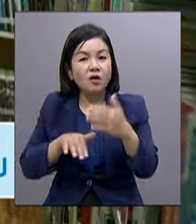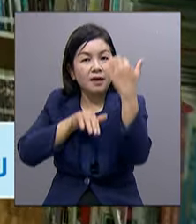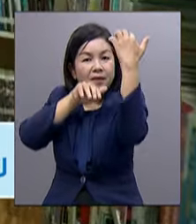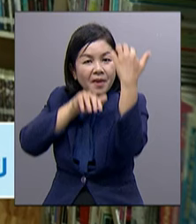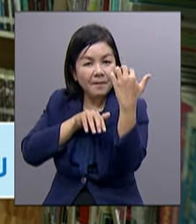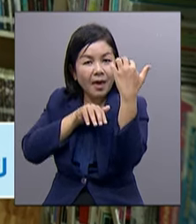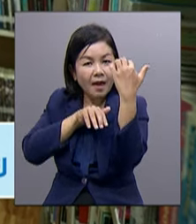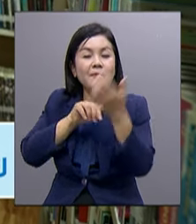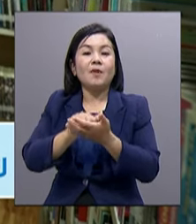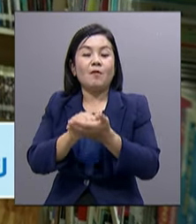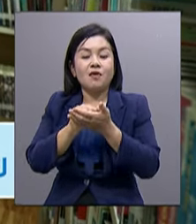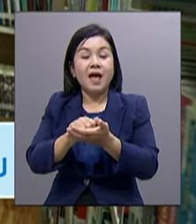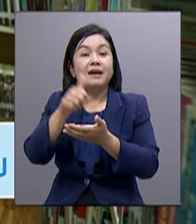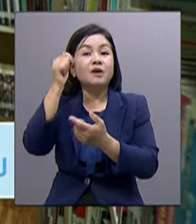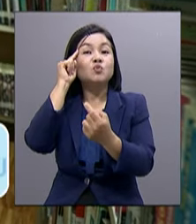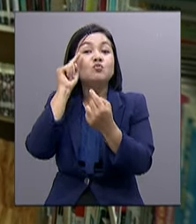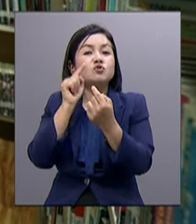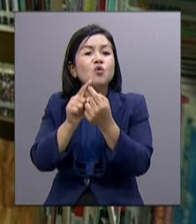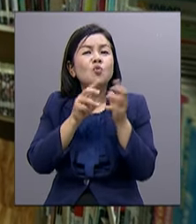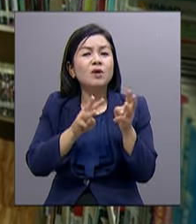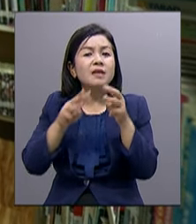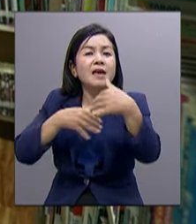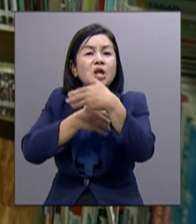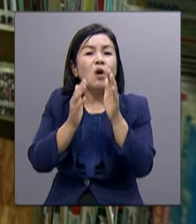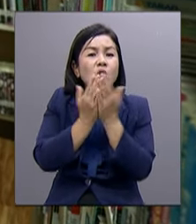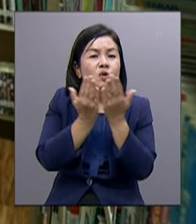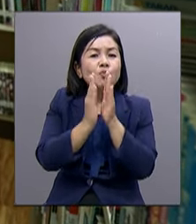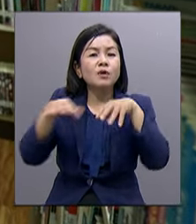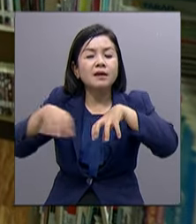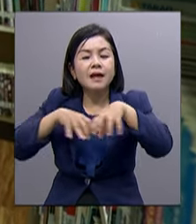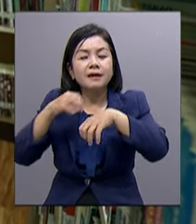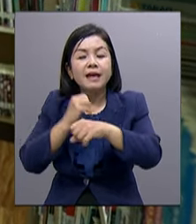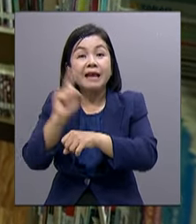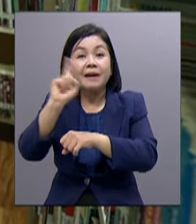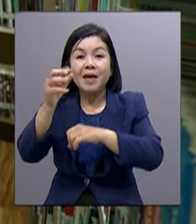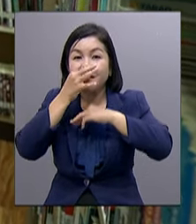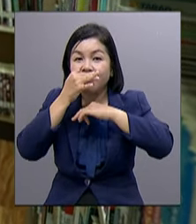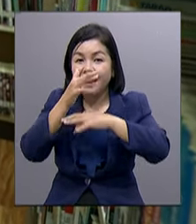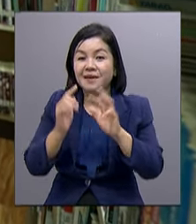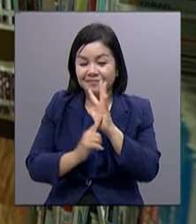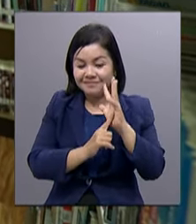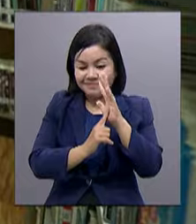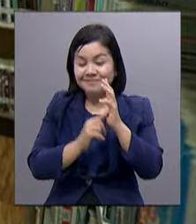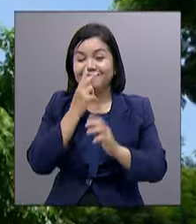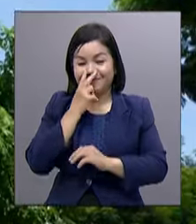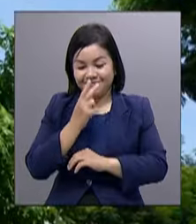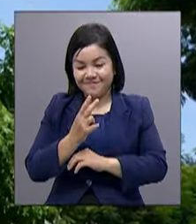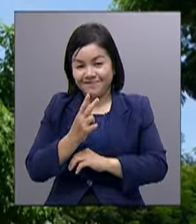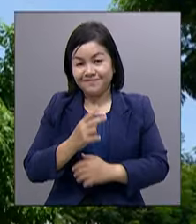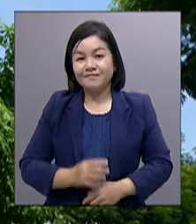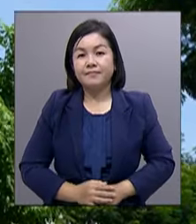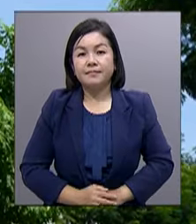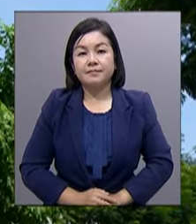อีกด้วยเรามาฟังนโยบายและแนวคิดในการบริหารจัดการห้องสมุดบางขุนเทียนไปพร้อมกันค่ะ